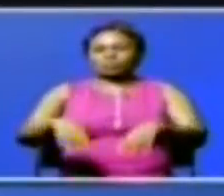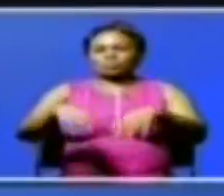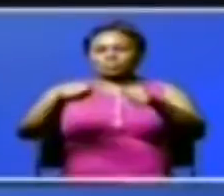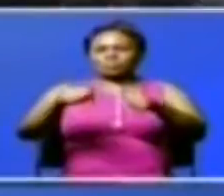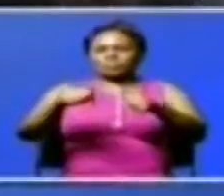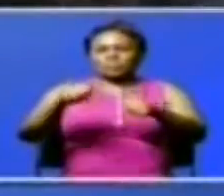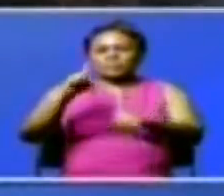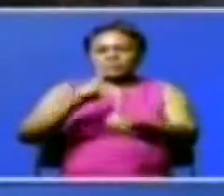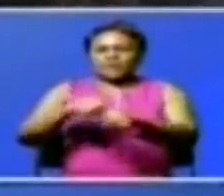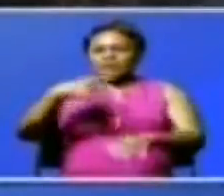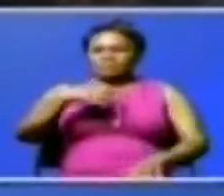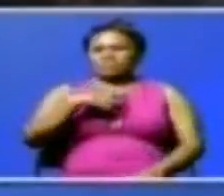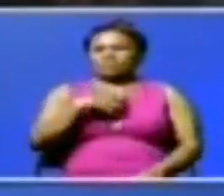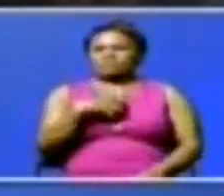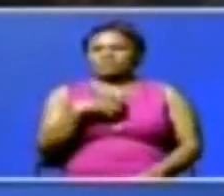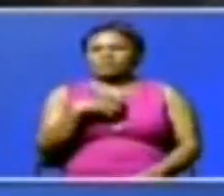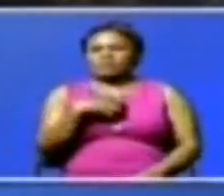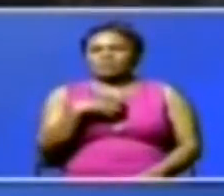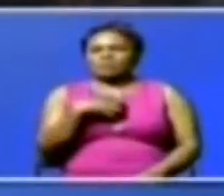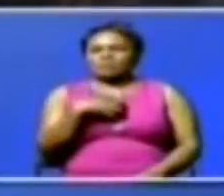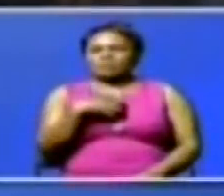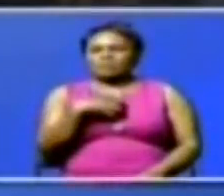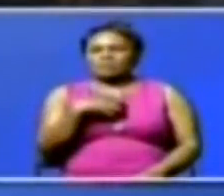Maraga atakapostaafu.